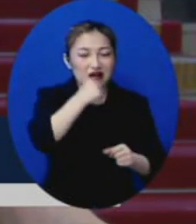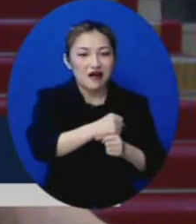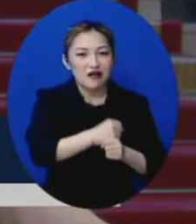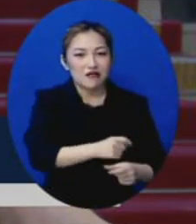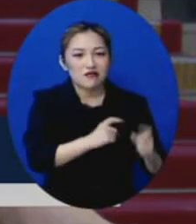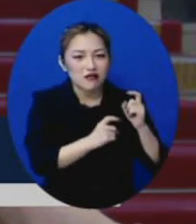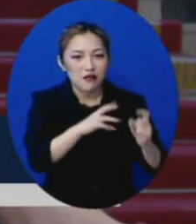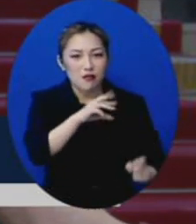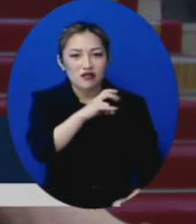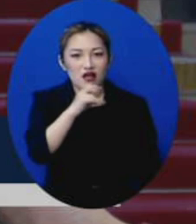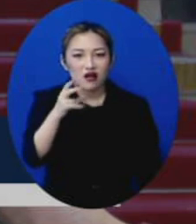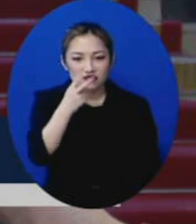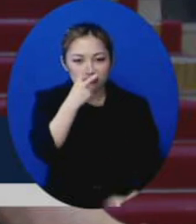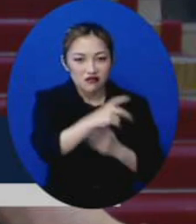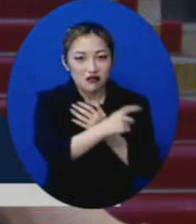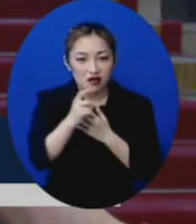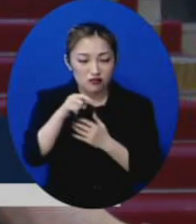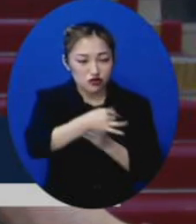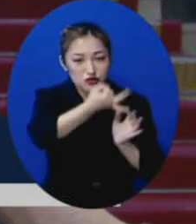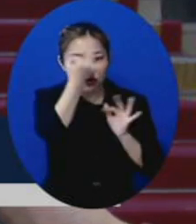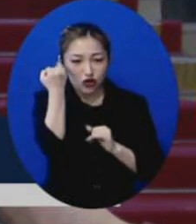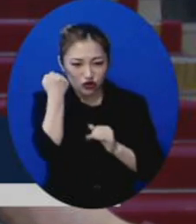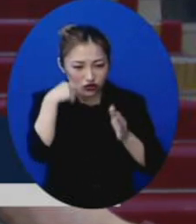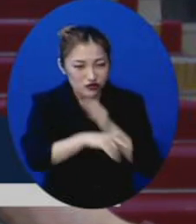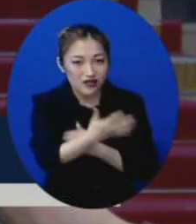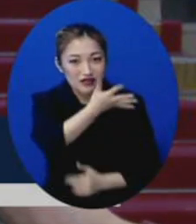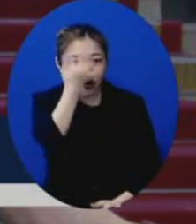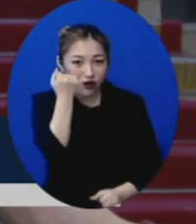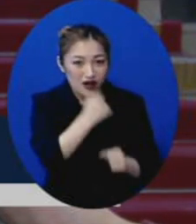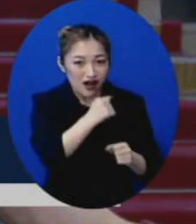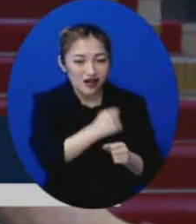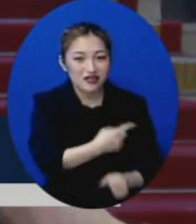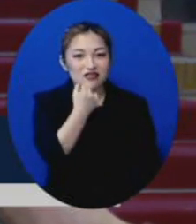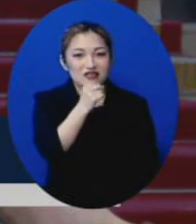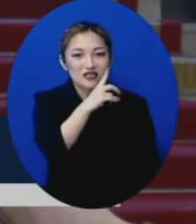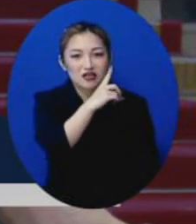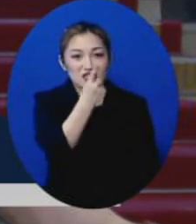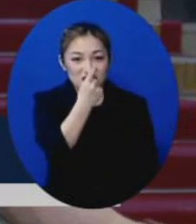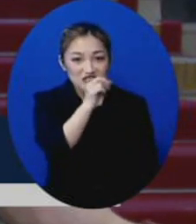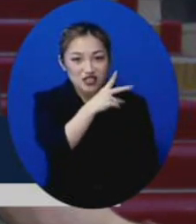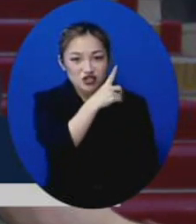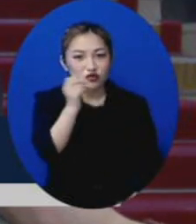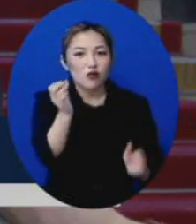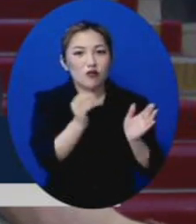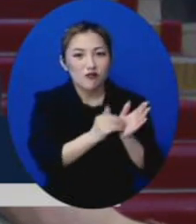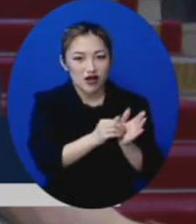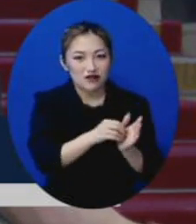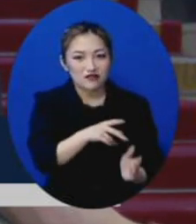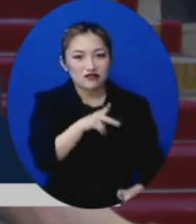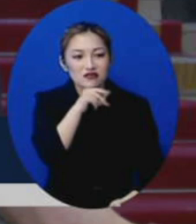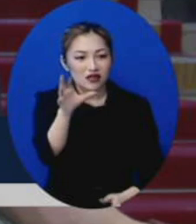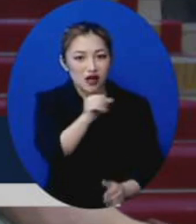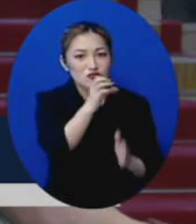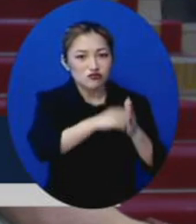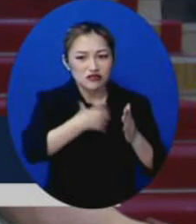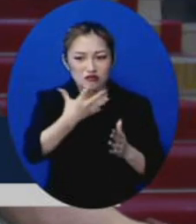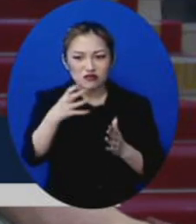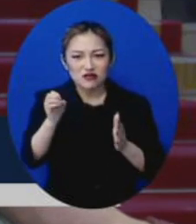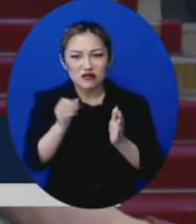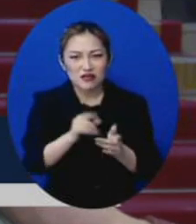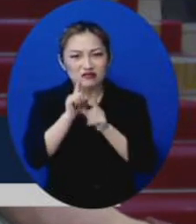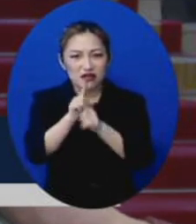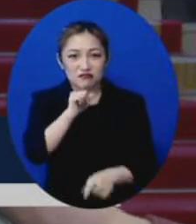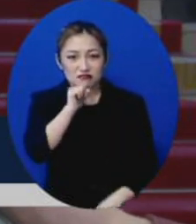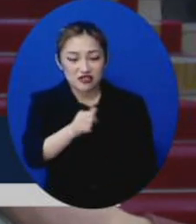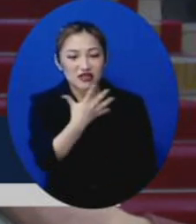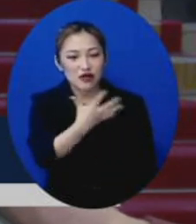бол хамгийн доод нь 7 хоногийн 5 өдөр ажиллаж байгаа нөхцөлд бол сая 100 сая төгрөг авах ёстой шүү. 550-ыг мөрдөхгүй. Тэр хүмүүс бол нөгөө